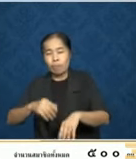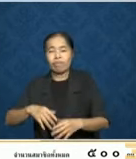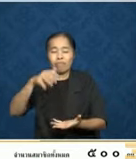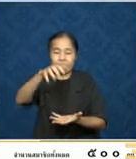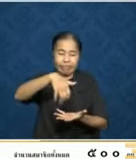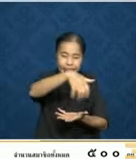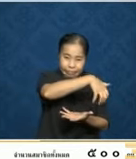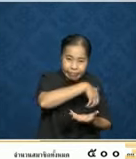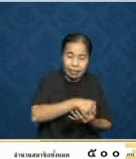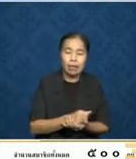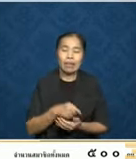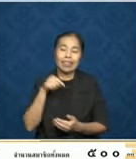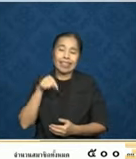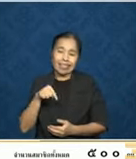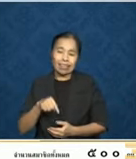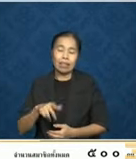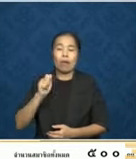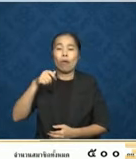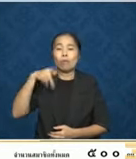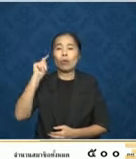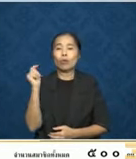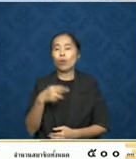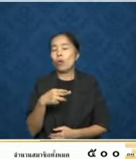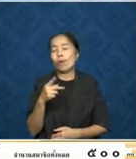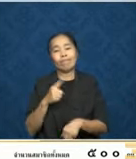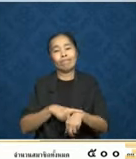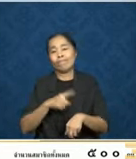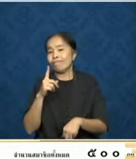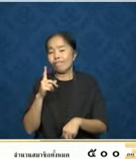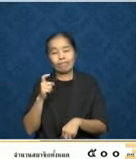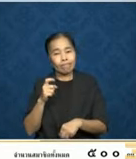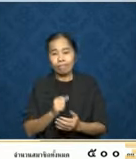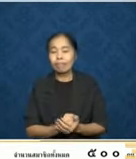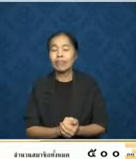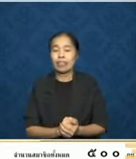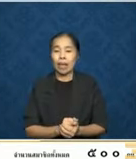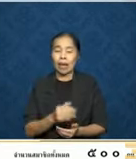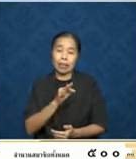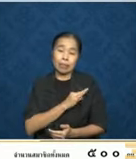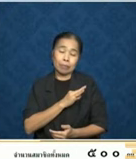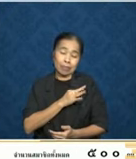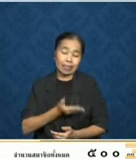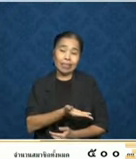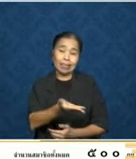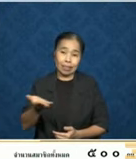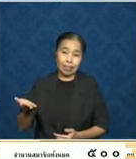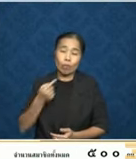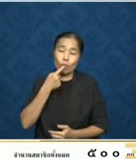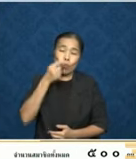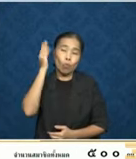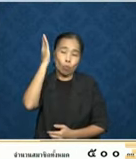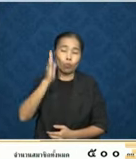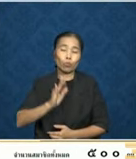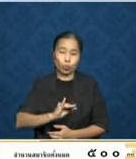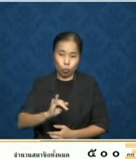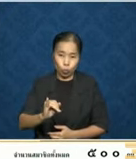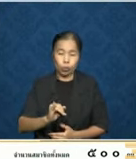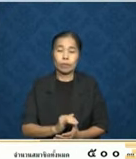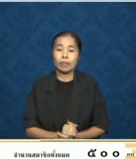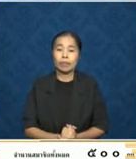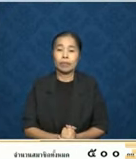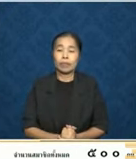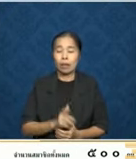ขององค์กรปกครองส่วนท้องถิ่นซึ่งจากที่ท่านสมาชิกได้อภิปรายไปนะครับ